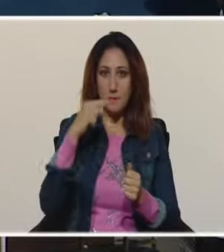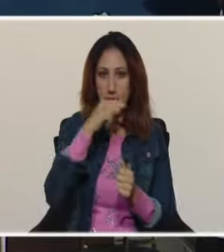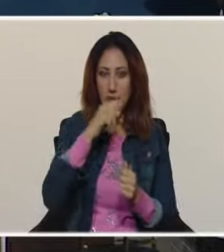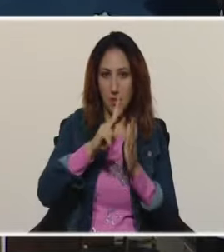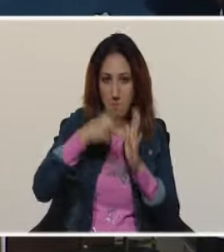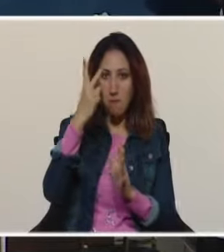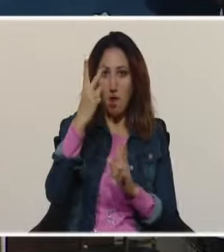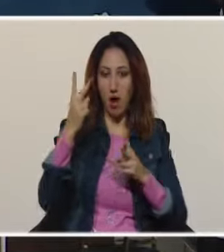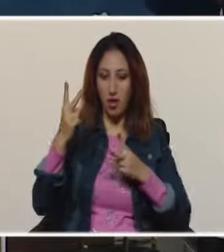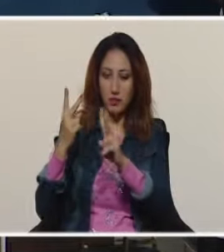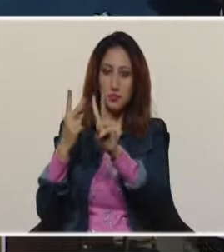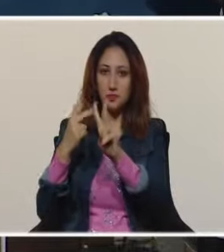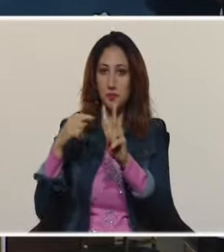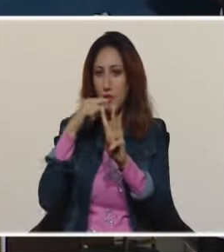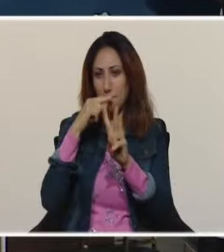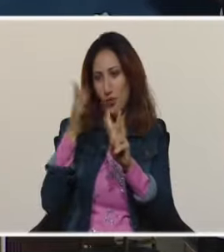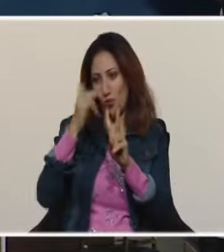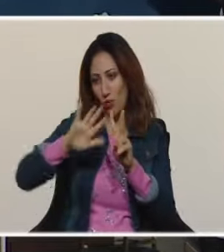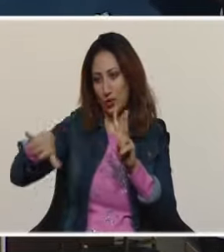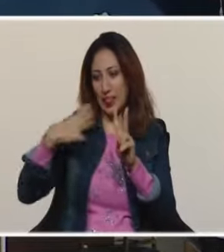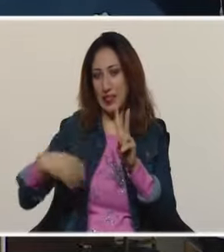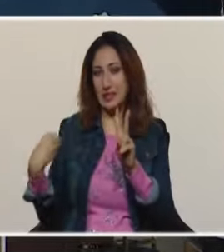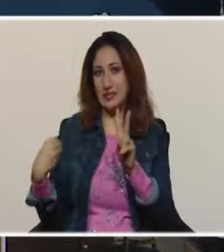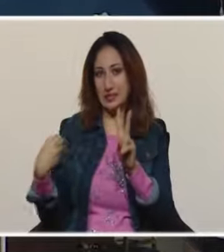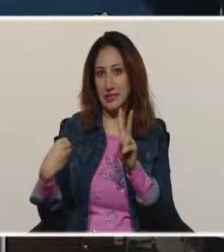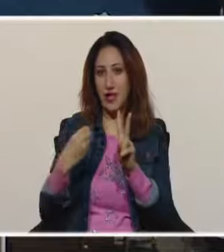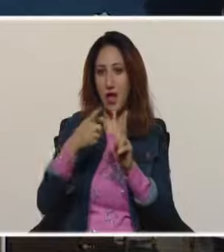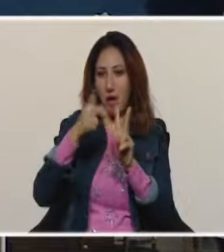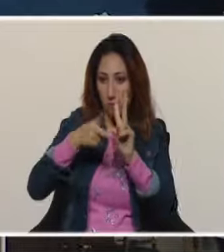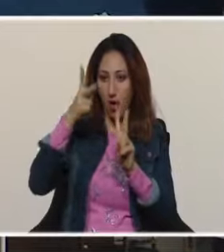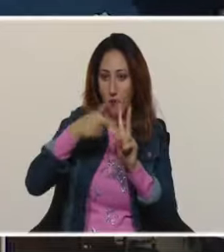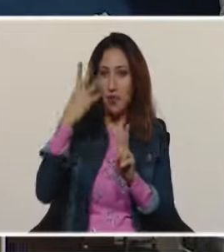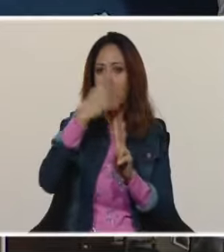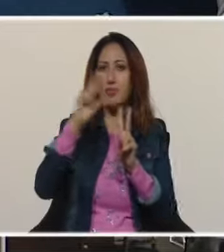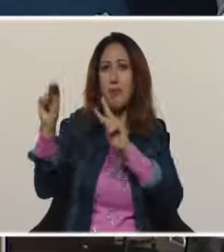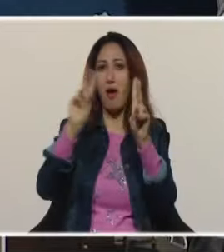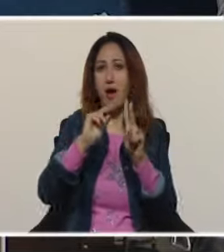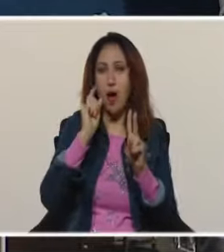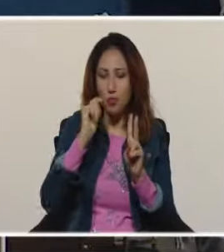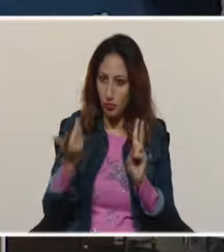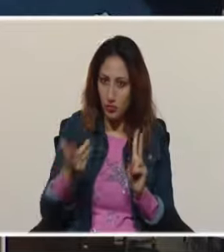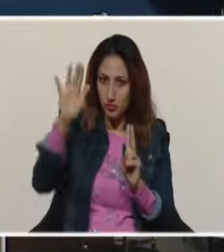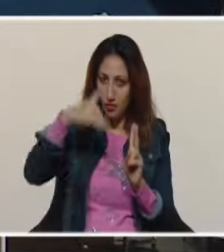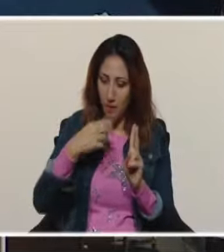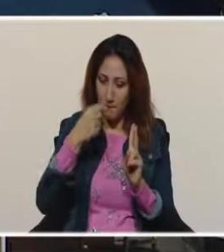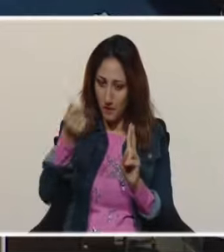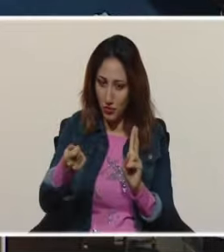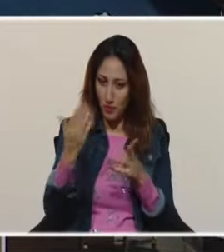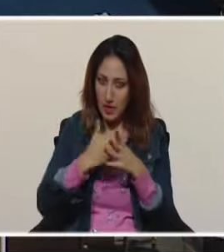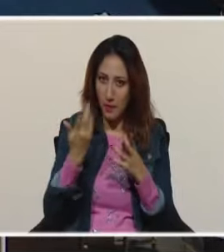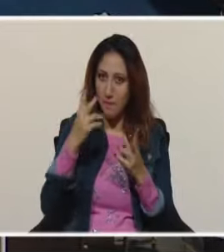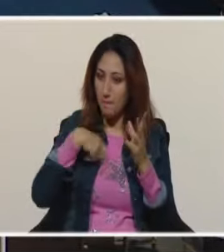المصروف وخرجت تاني ودخلت على اساس ان هي تاخد المصروف تاني على اساس ان انا جايه. وخدته برضه. وخدته برضه، فانا جايه عادي جدا داخله اخد المصروف بتاعي. بابا هات